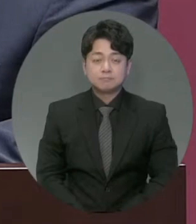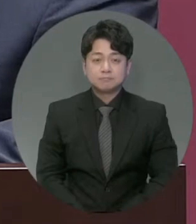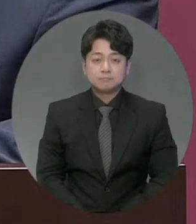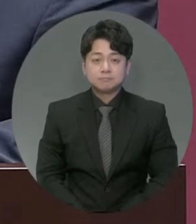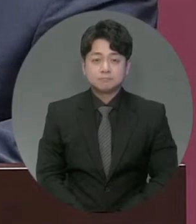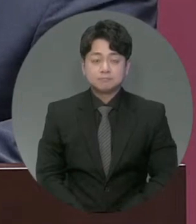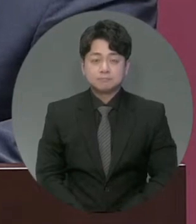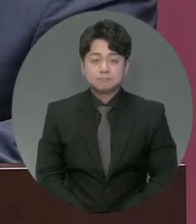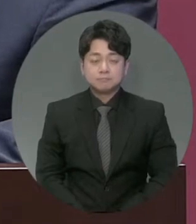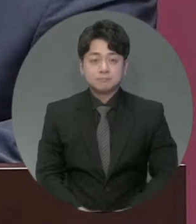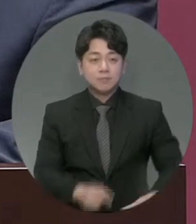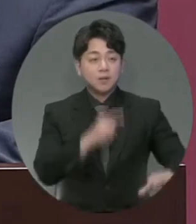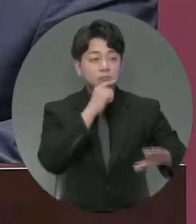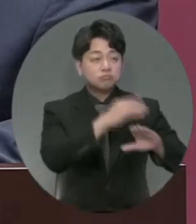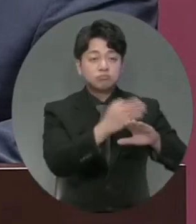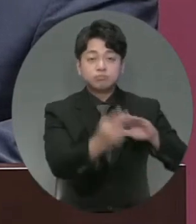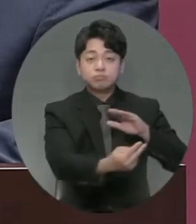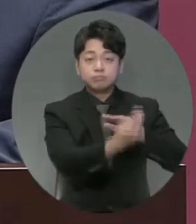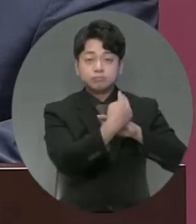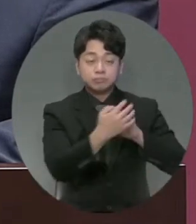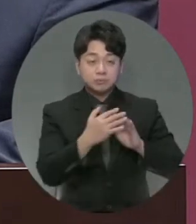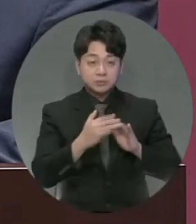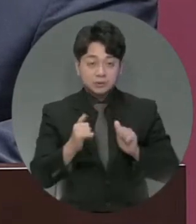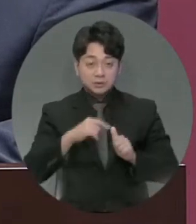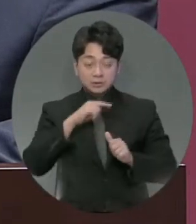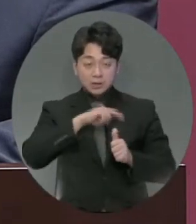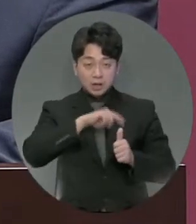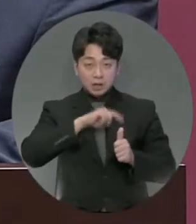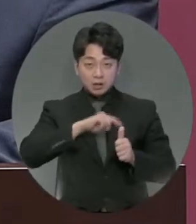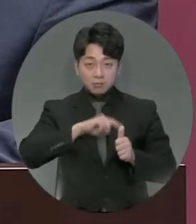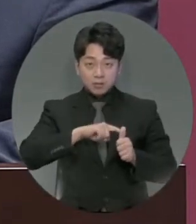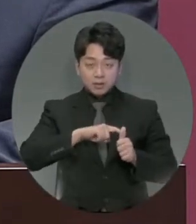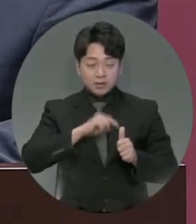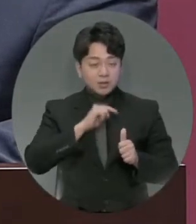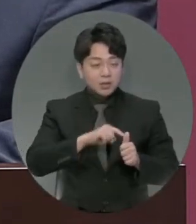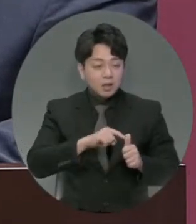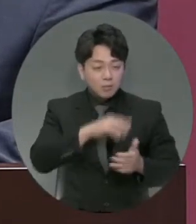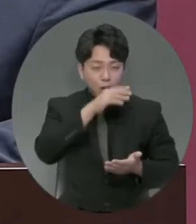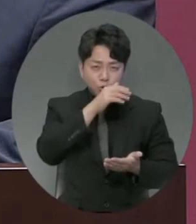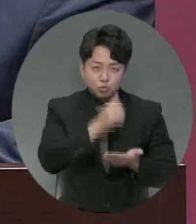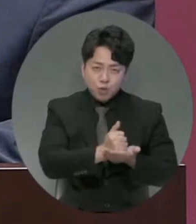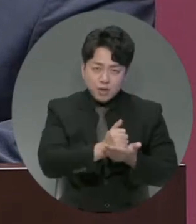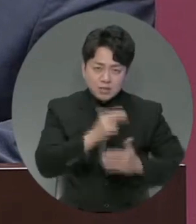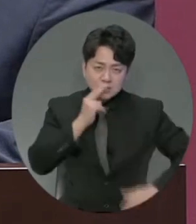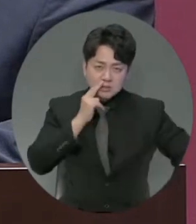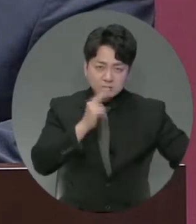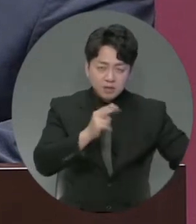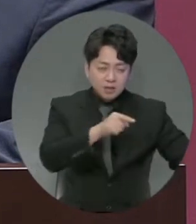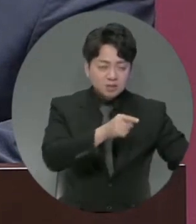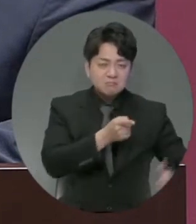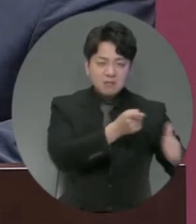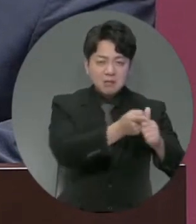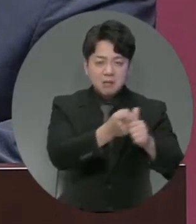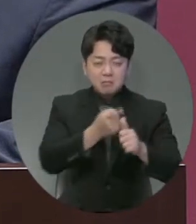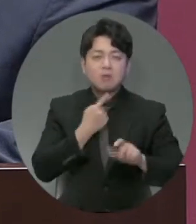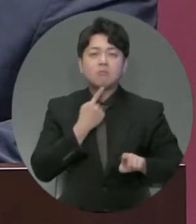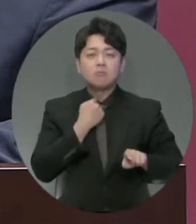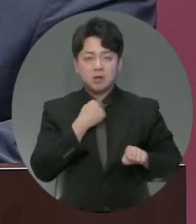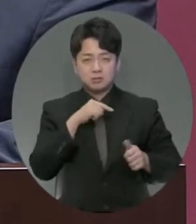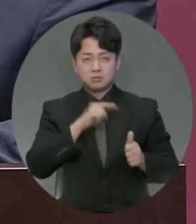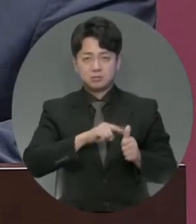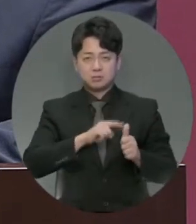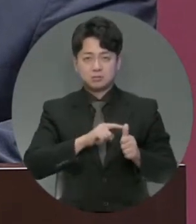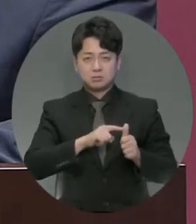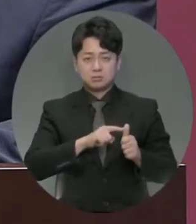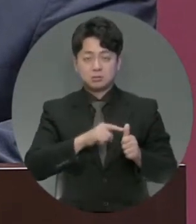흉악범 추방 사건 이때 북한 어선이 내려왔을 때 군이 납포했죠? 예, 그렇습니다. 그 당시